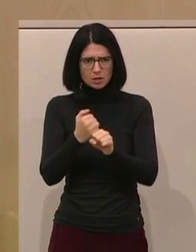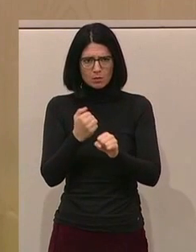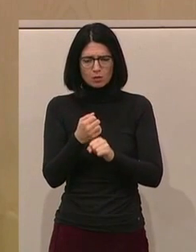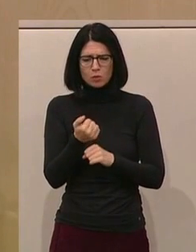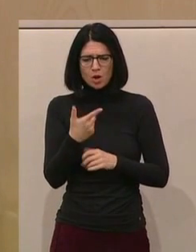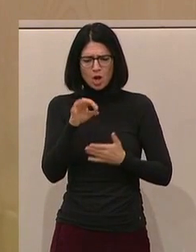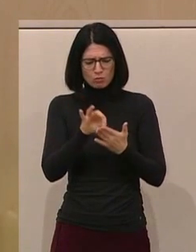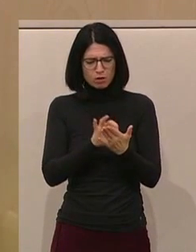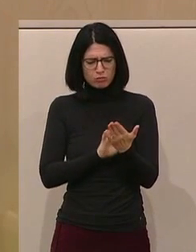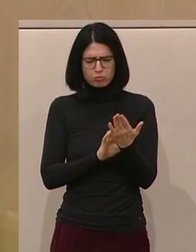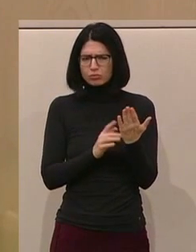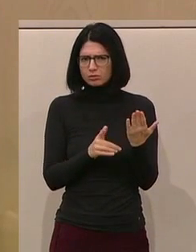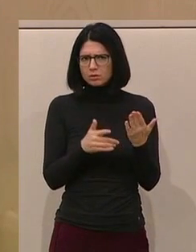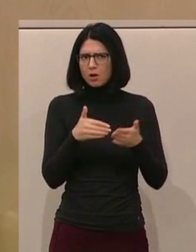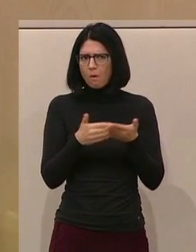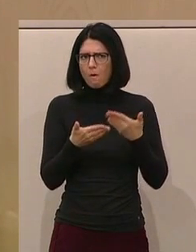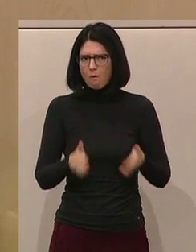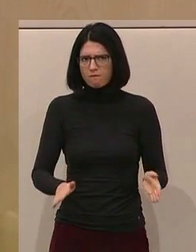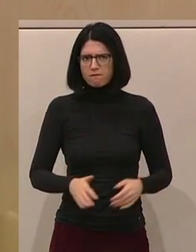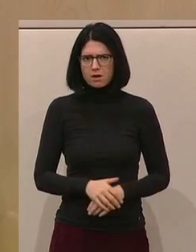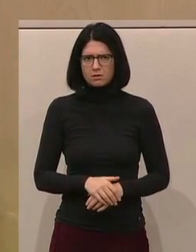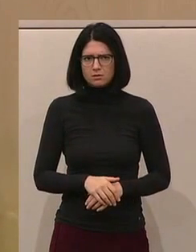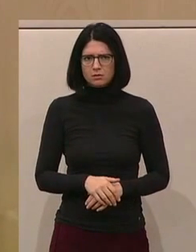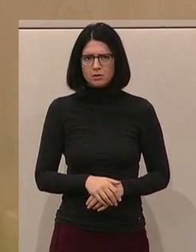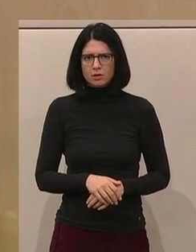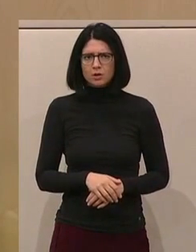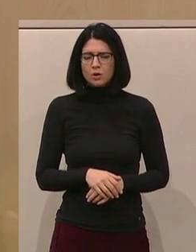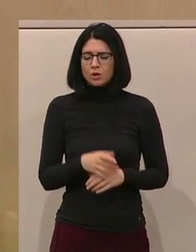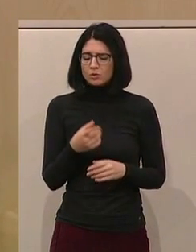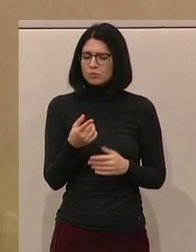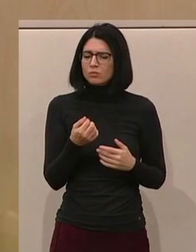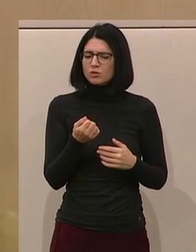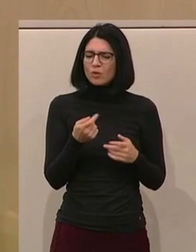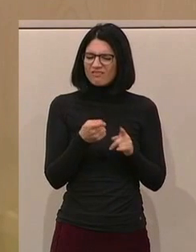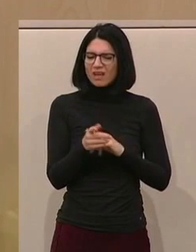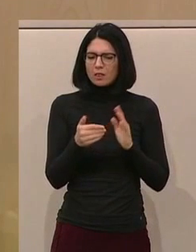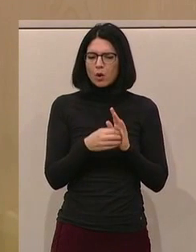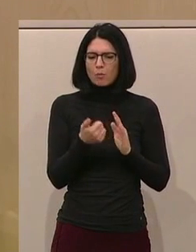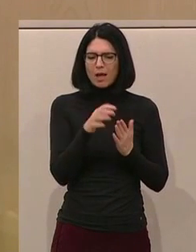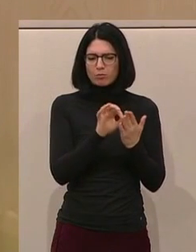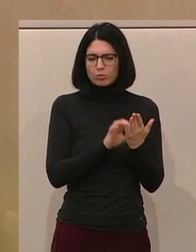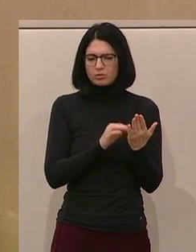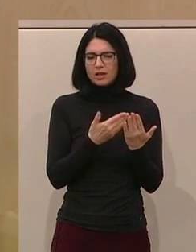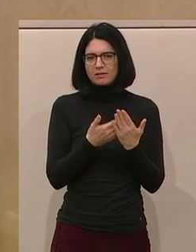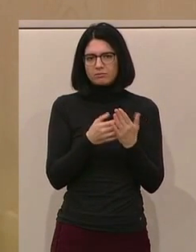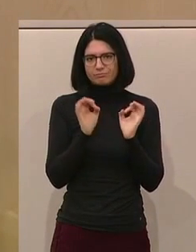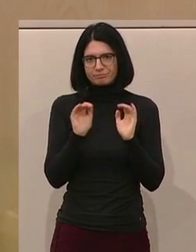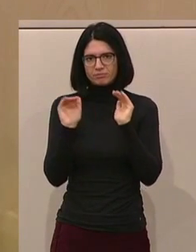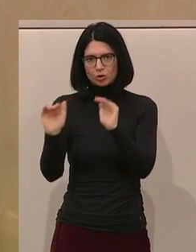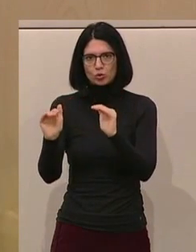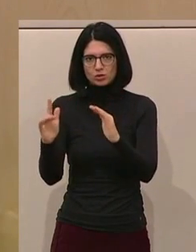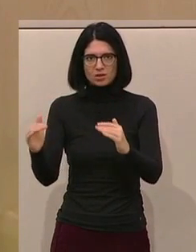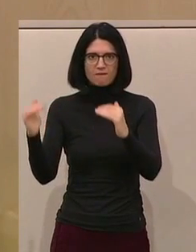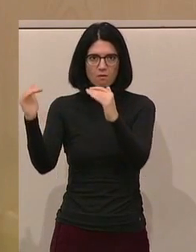einige Punkte scheinen hier wirklich noch ein höheres Schutzniveau zugemessen zu werden.